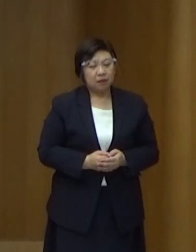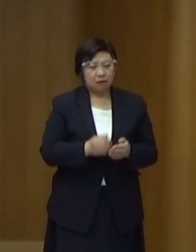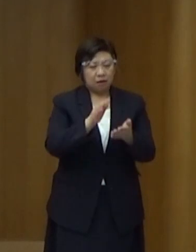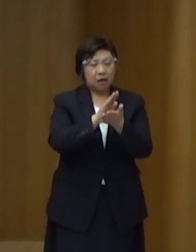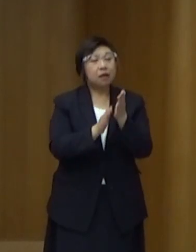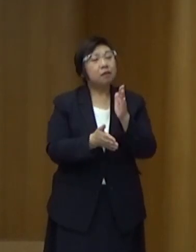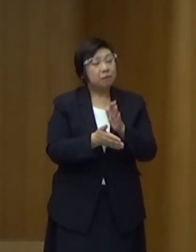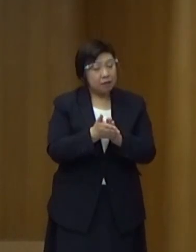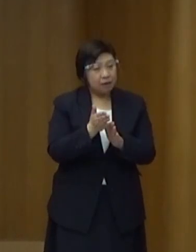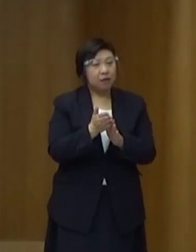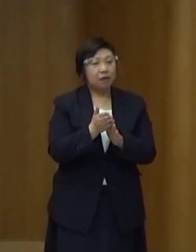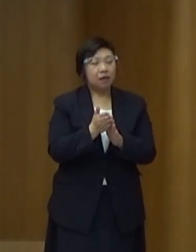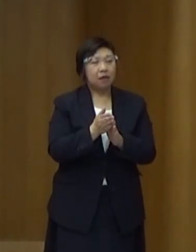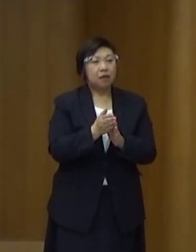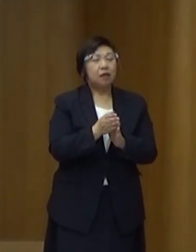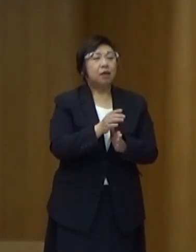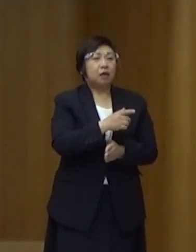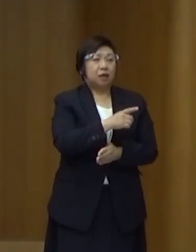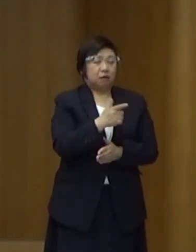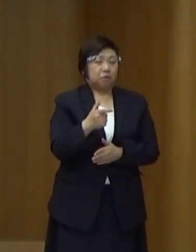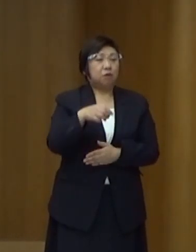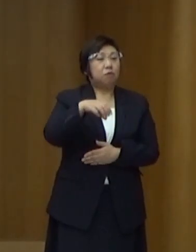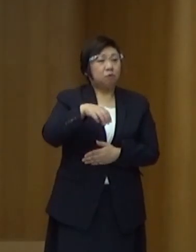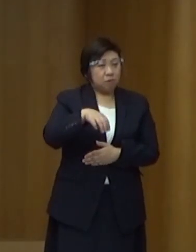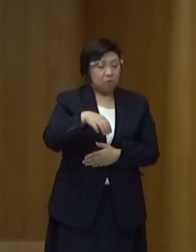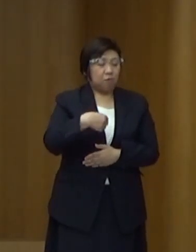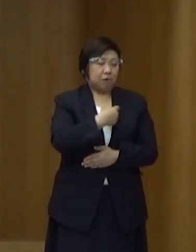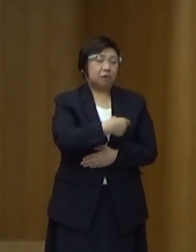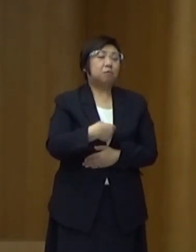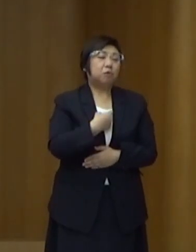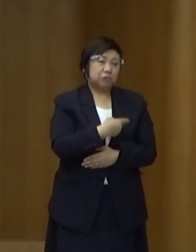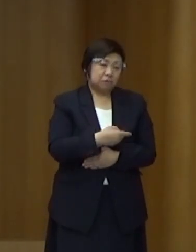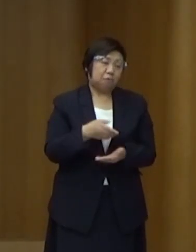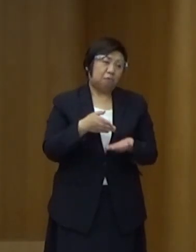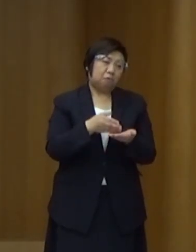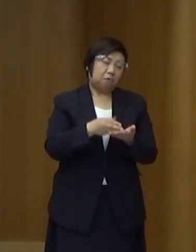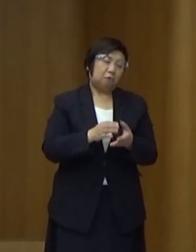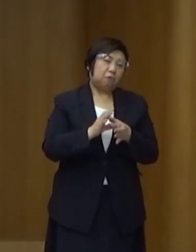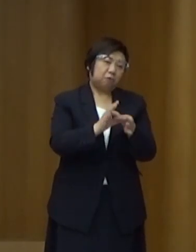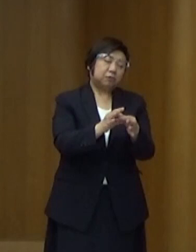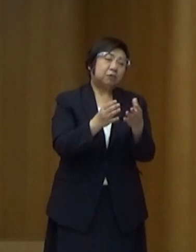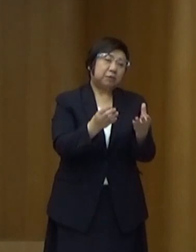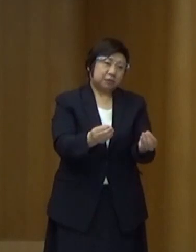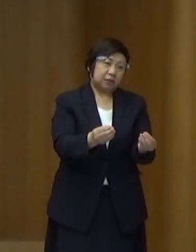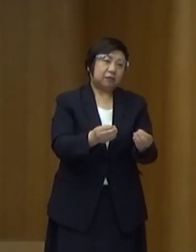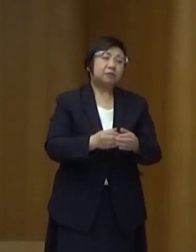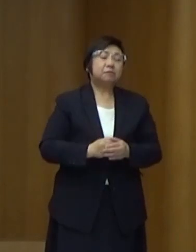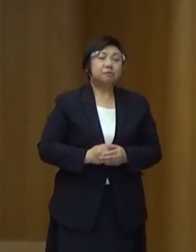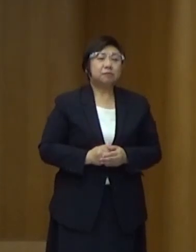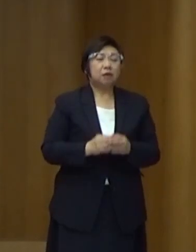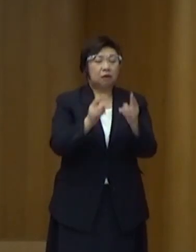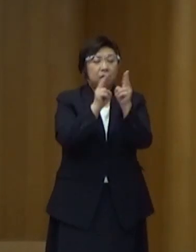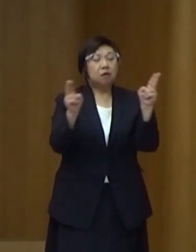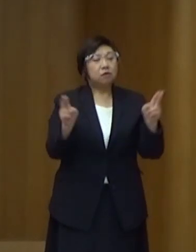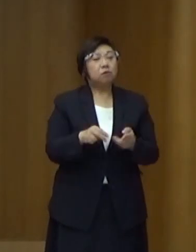改めてですね、所管でも、お伝えをいたしました。党としては JR 北海道や